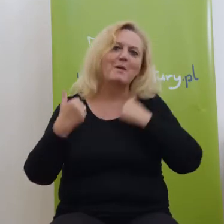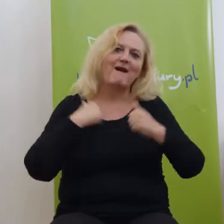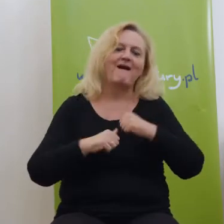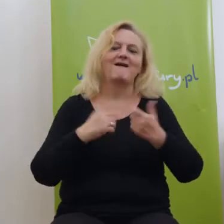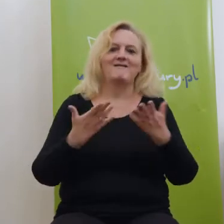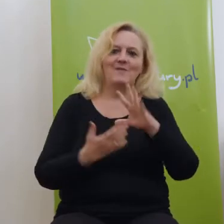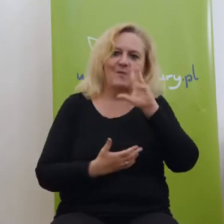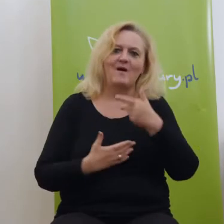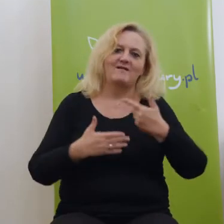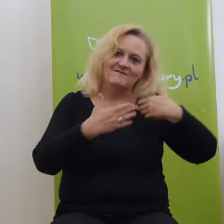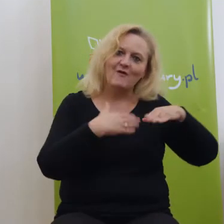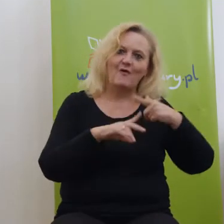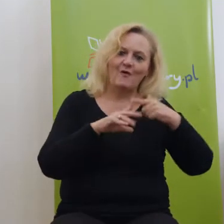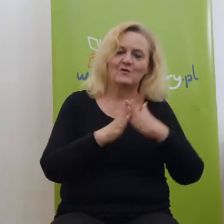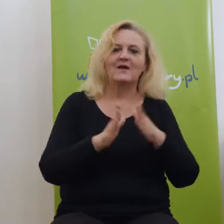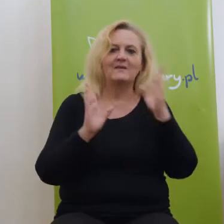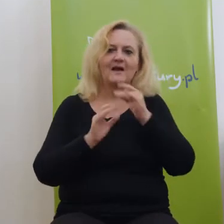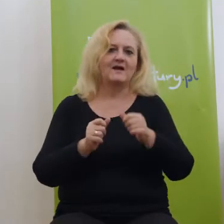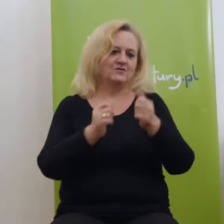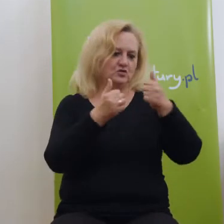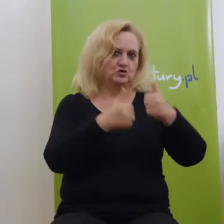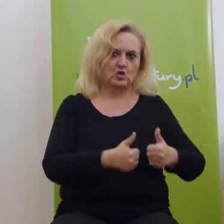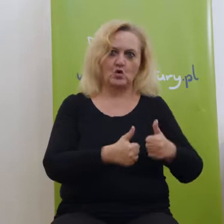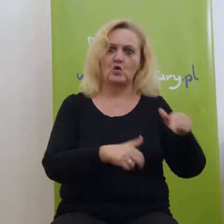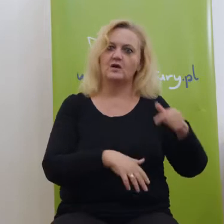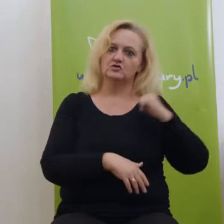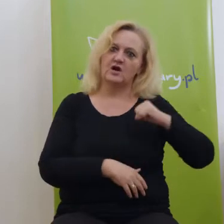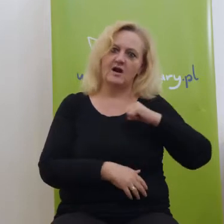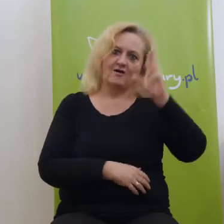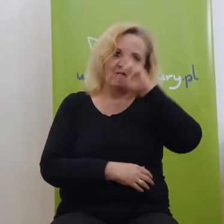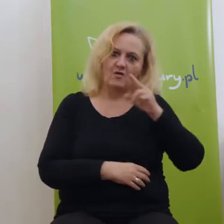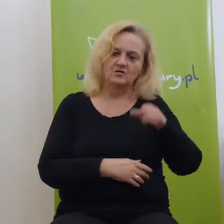wyprawione, ubrane i wystawione na dwór. Mają czekać na rodziców grzecznie,